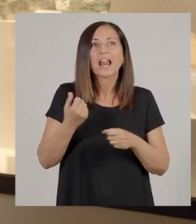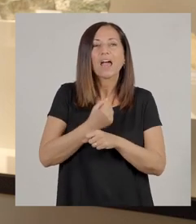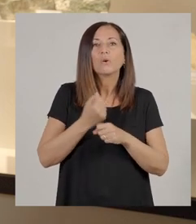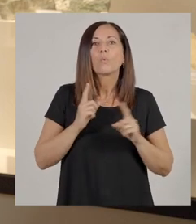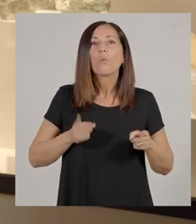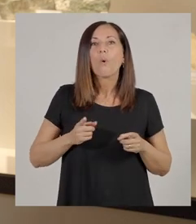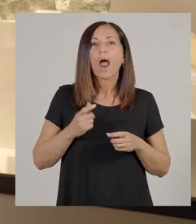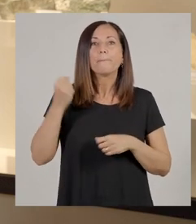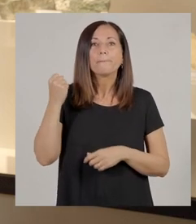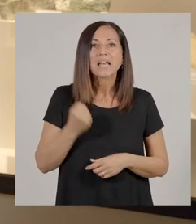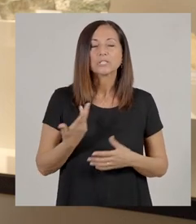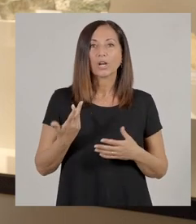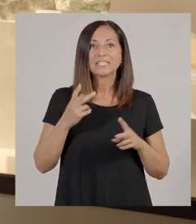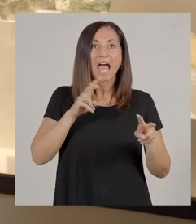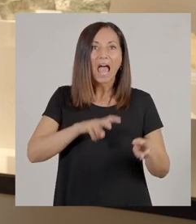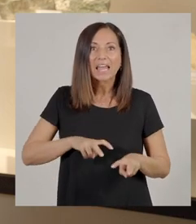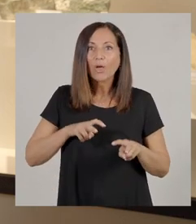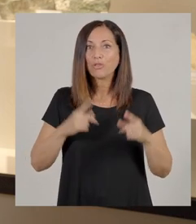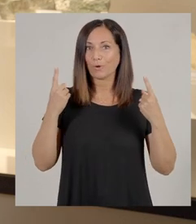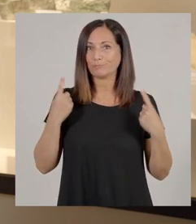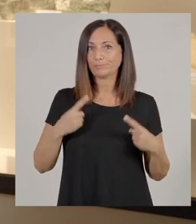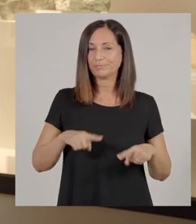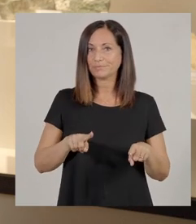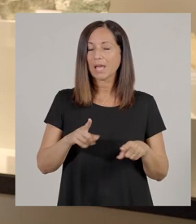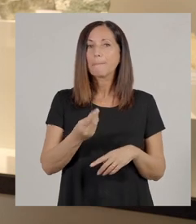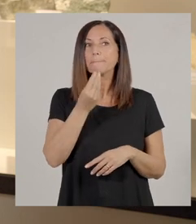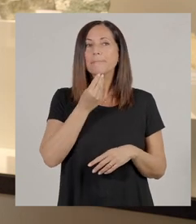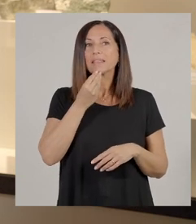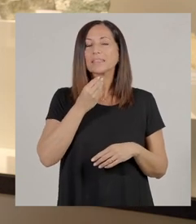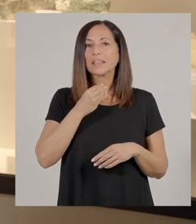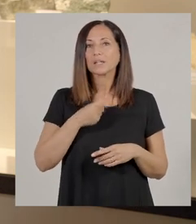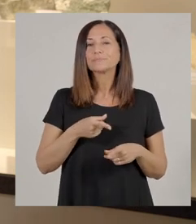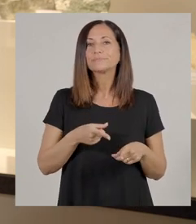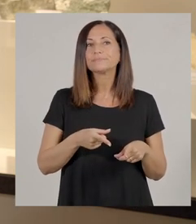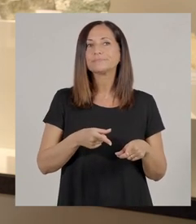alla pastorizia, all'agricoltura, quindi c'è sempre mantenuto